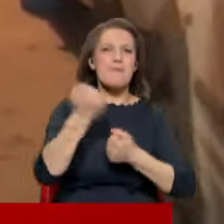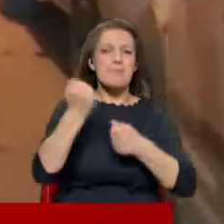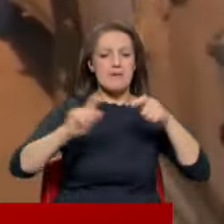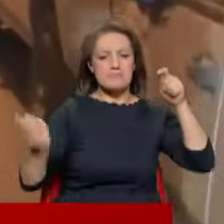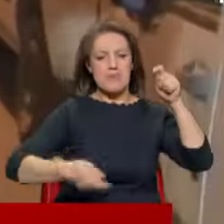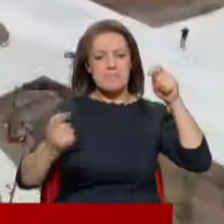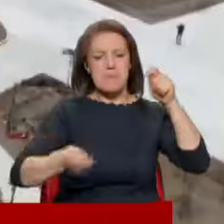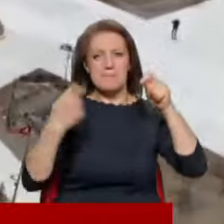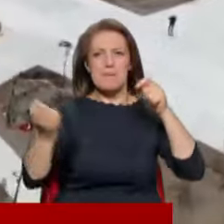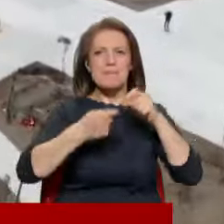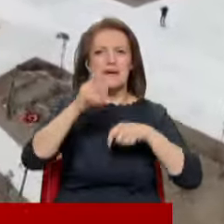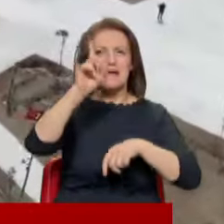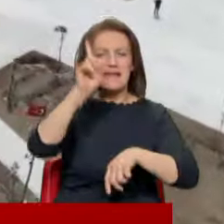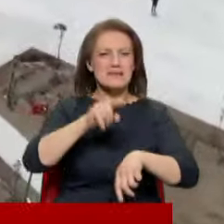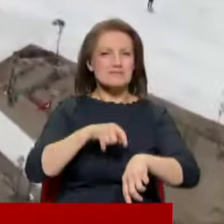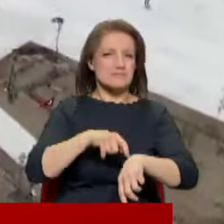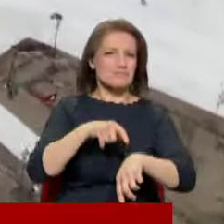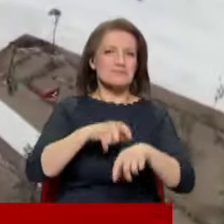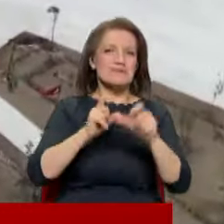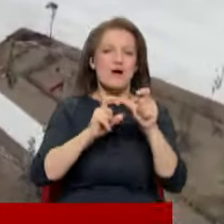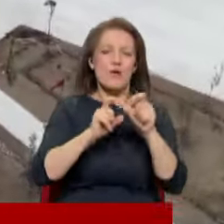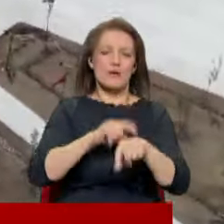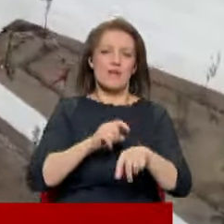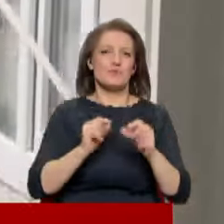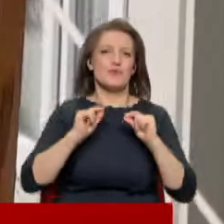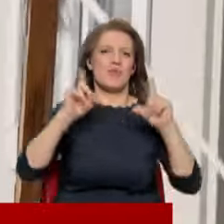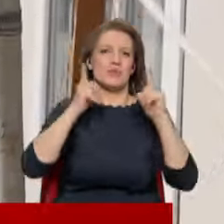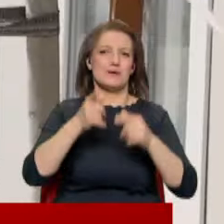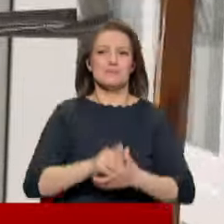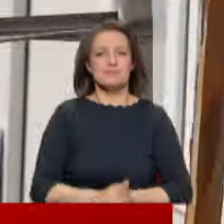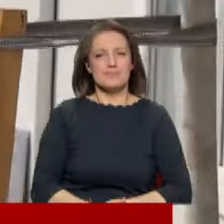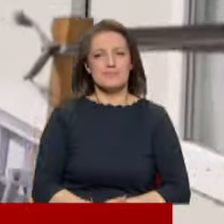sahura. Depremzedelerde, konteyner kentlerde karşıladı Ramazan'ı.